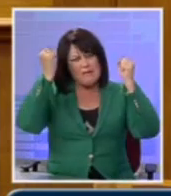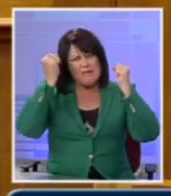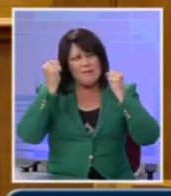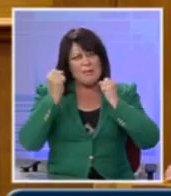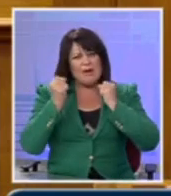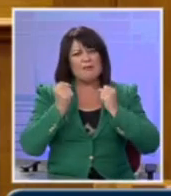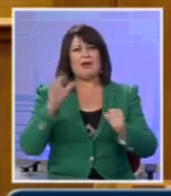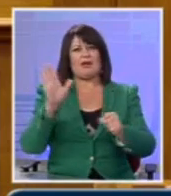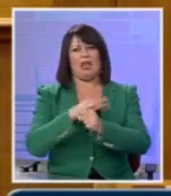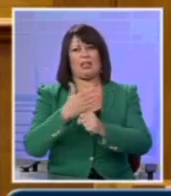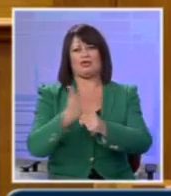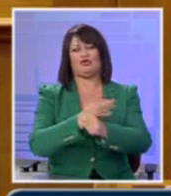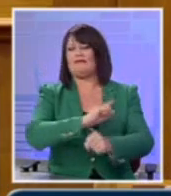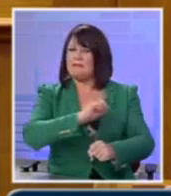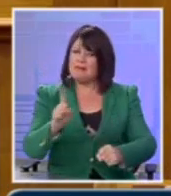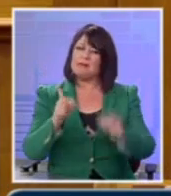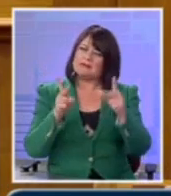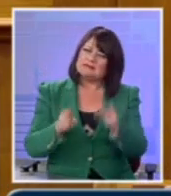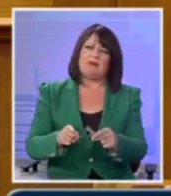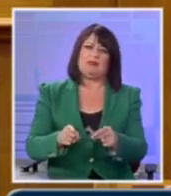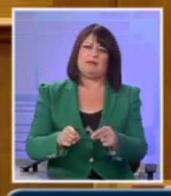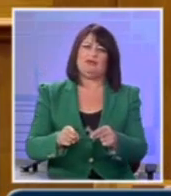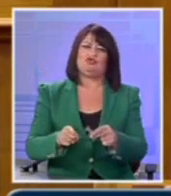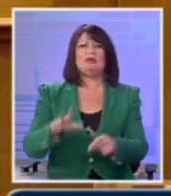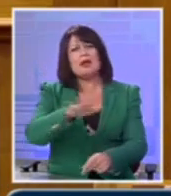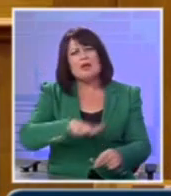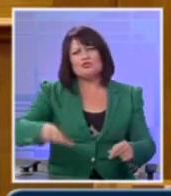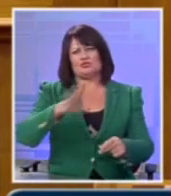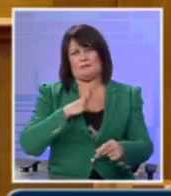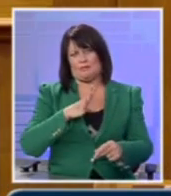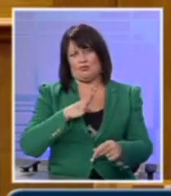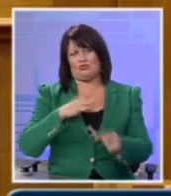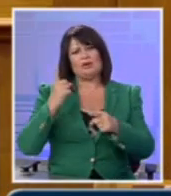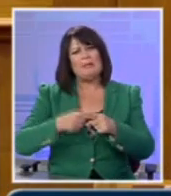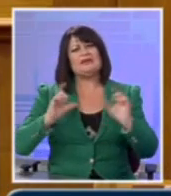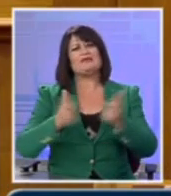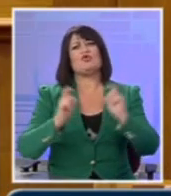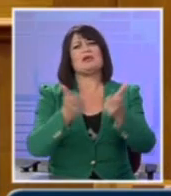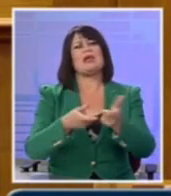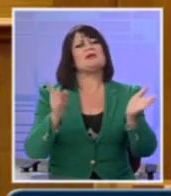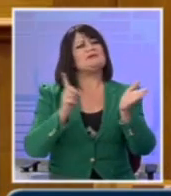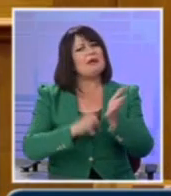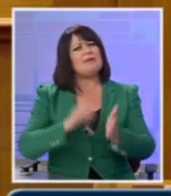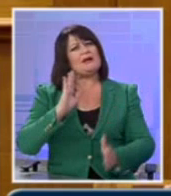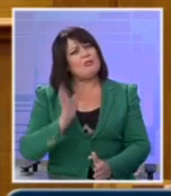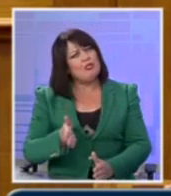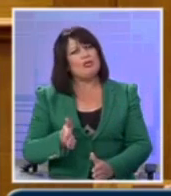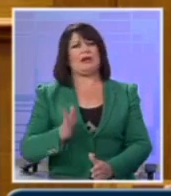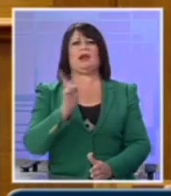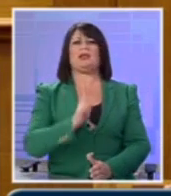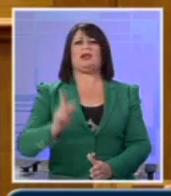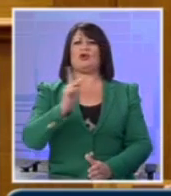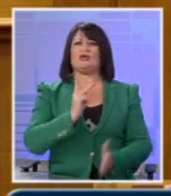πιο καταστροφικές επιπτώσεις για τα λαϊκά και τα μεσαία στρώματα. Για να κρατήσουμε ανοιχτή τη δυνατότητα κοινωνικά